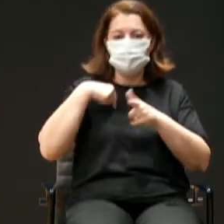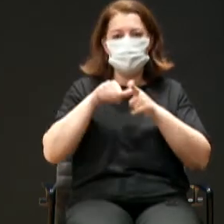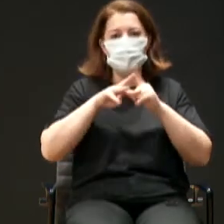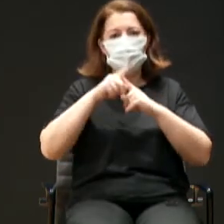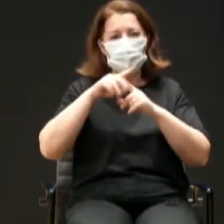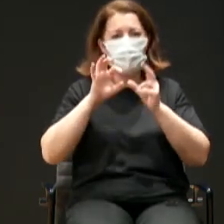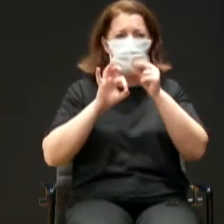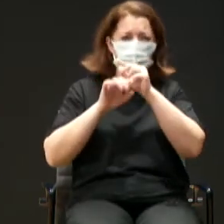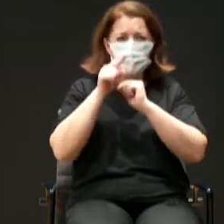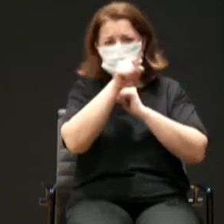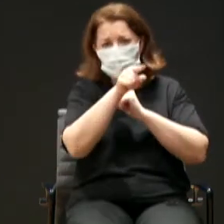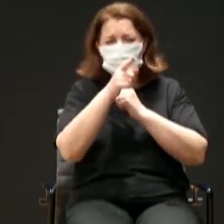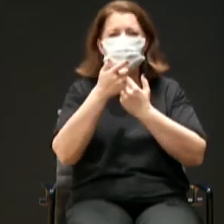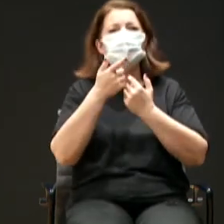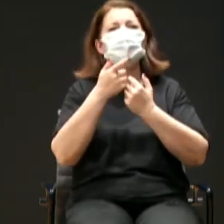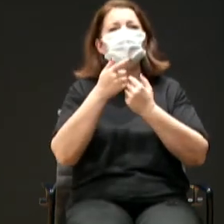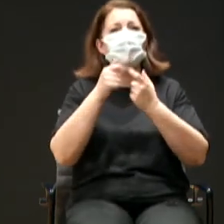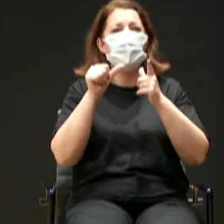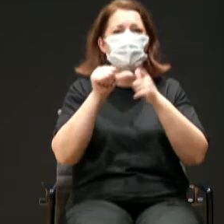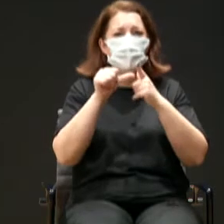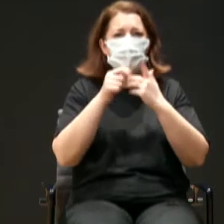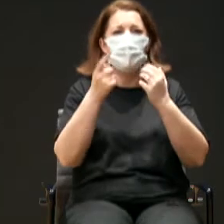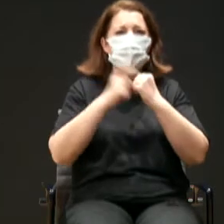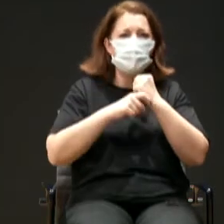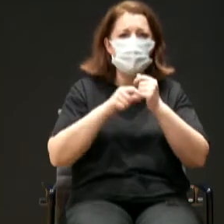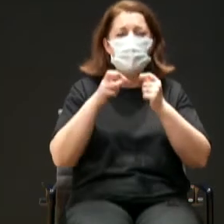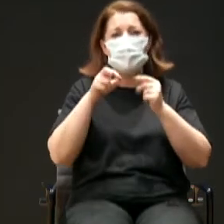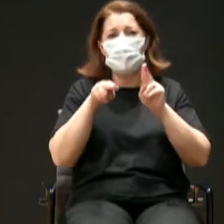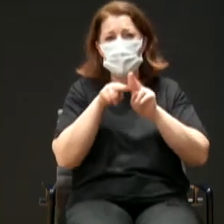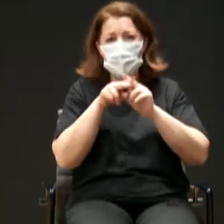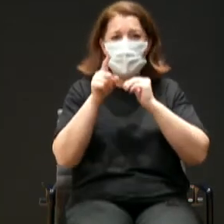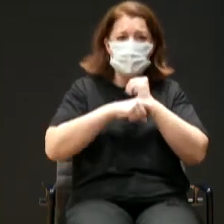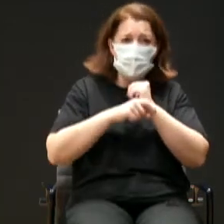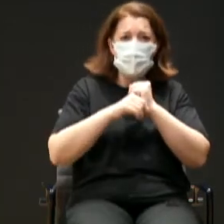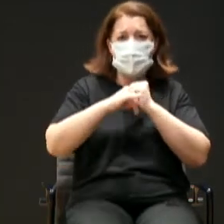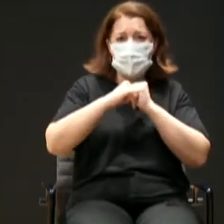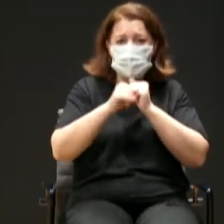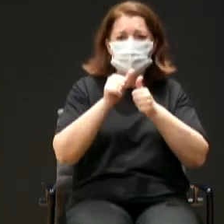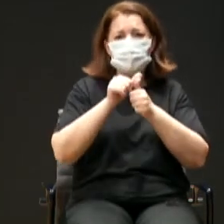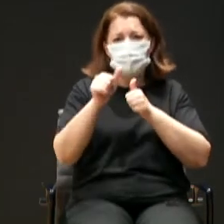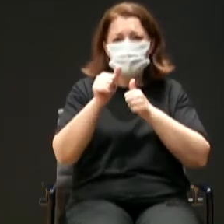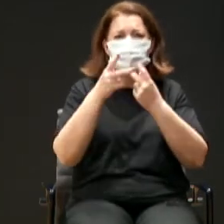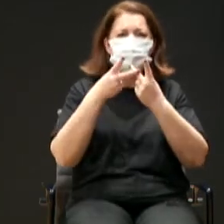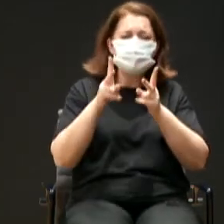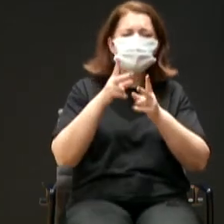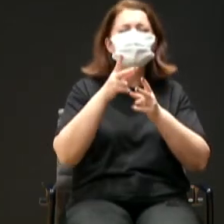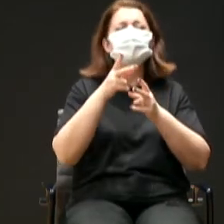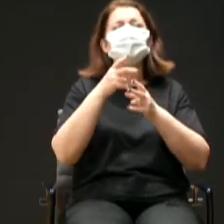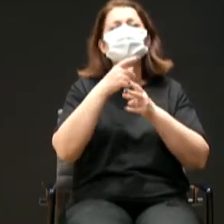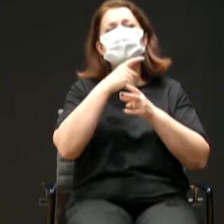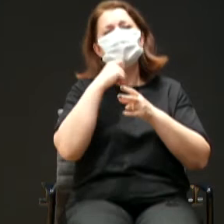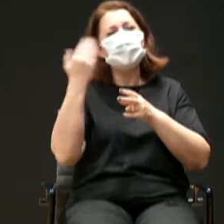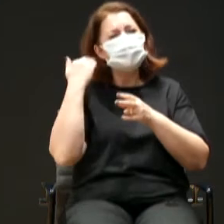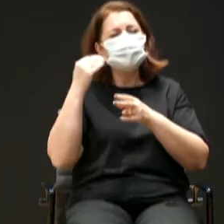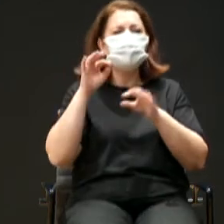FETÖ'cülükle, işte FETÖ terör örgütüne, PKK terör örgütüne yakınlıkla, uzaklıkla, onlara yol açmakla, dünle, bugünle, yani